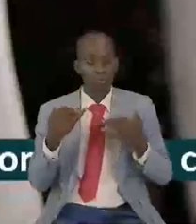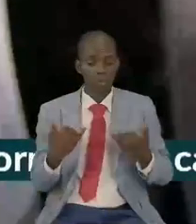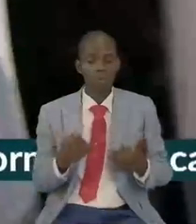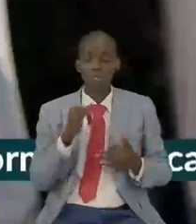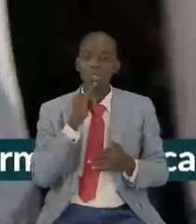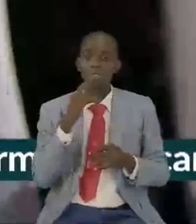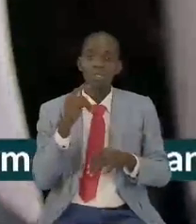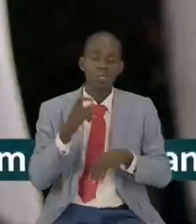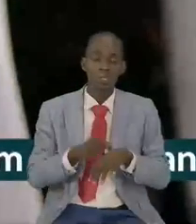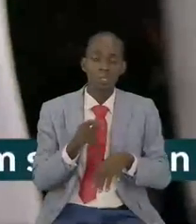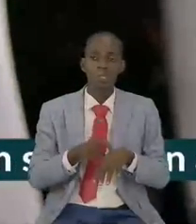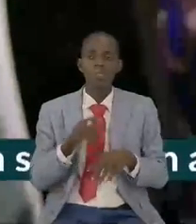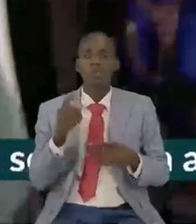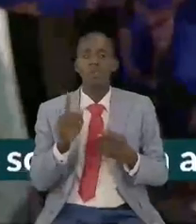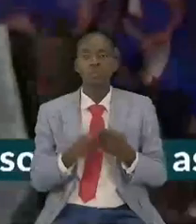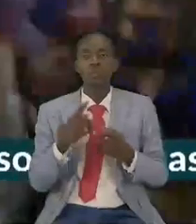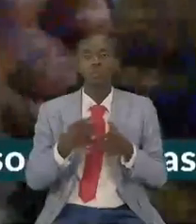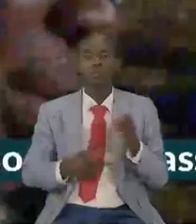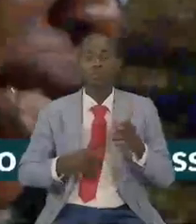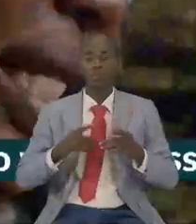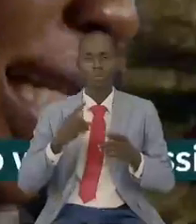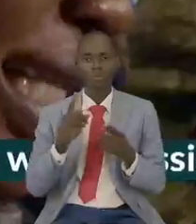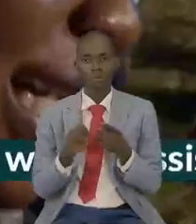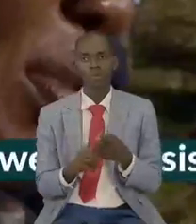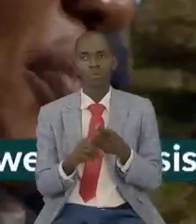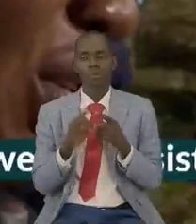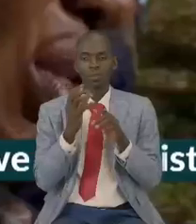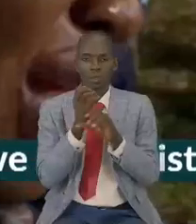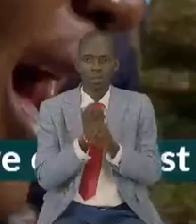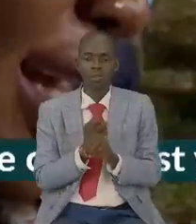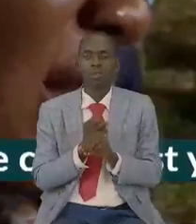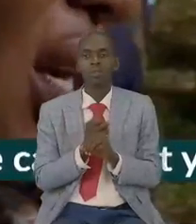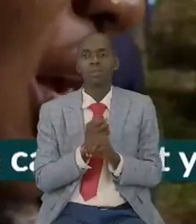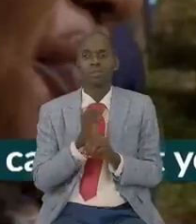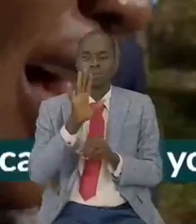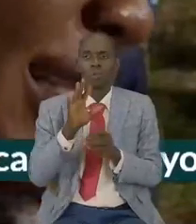Ne négligeons pas ceux-là qui ont levé les mains.